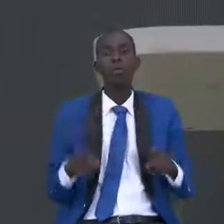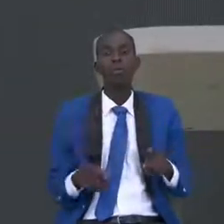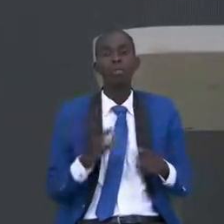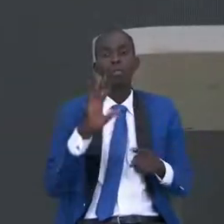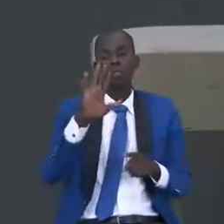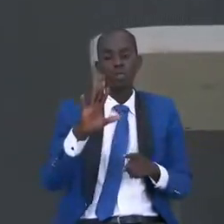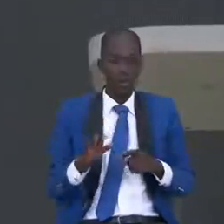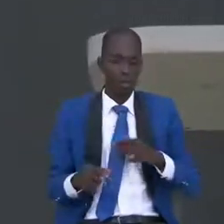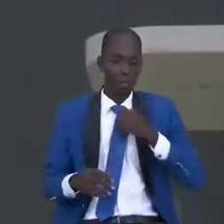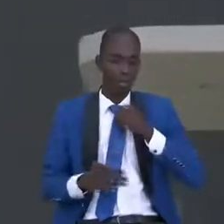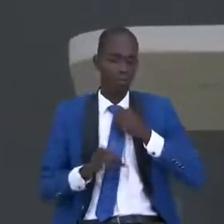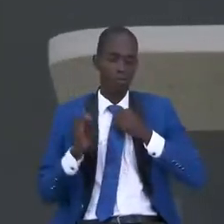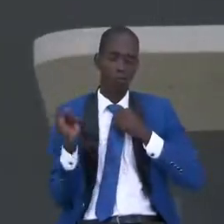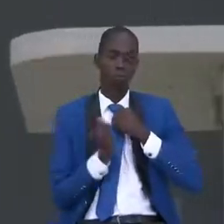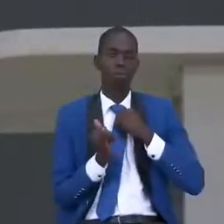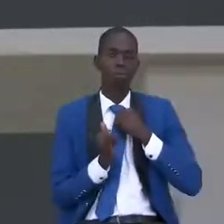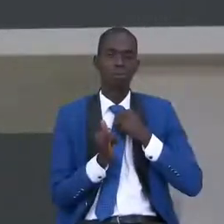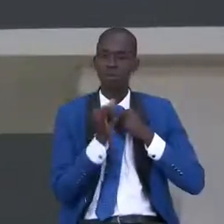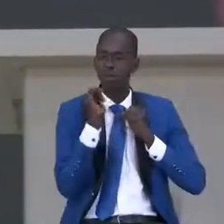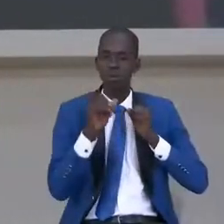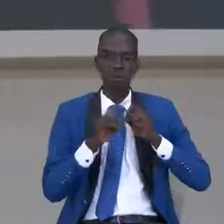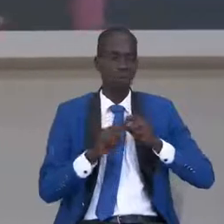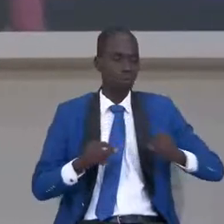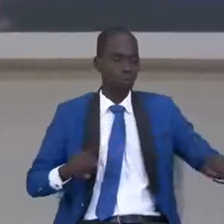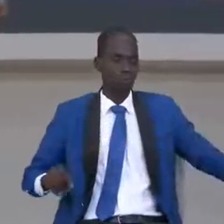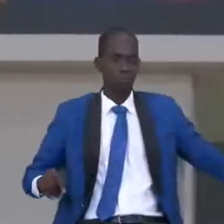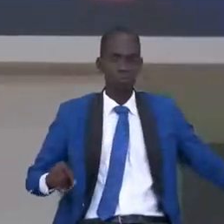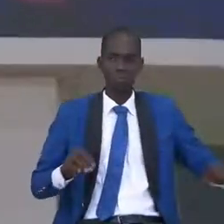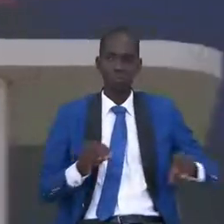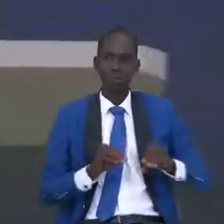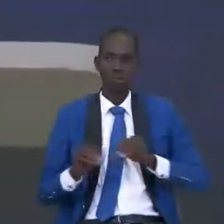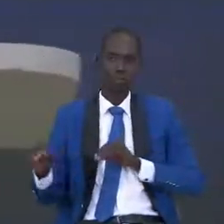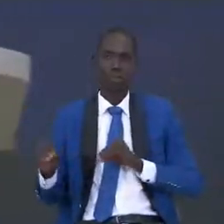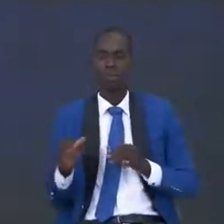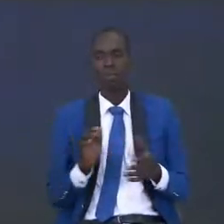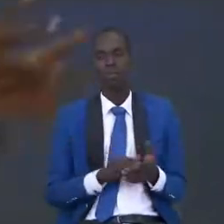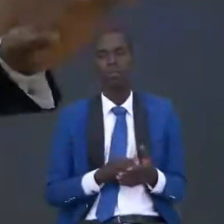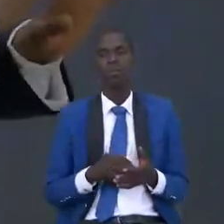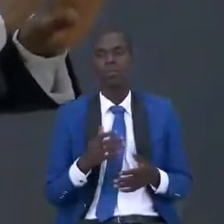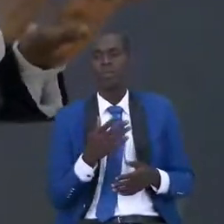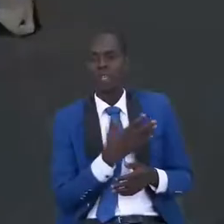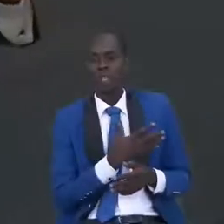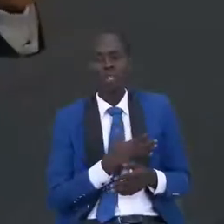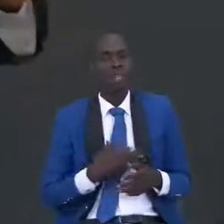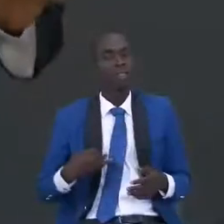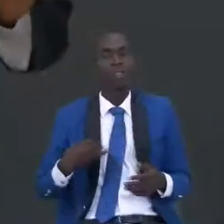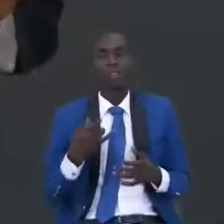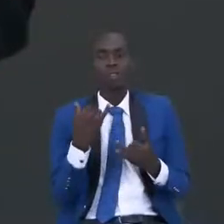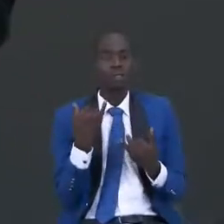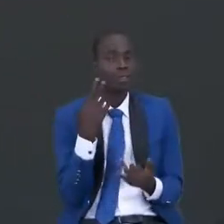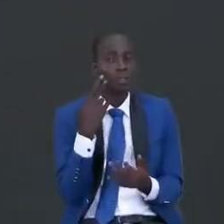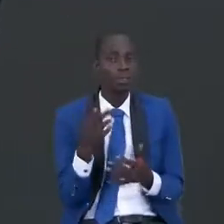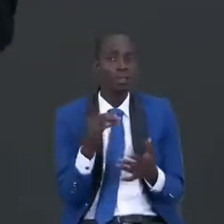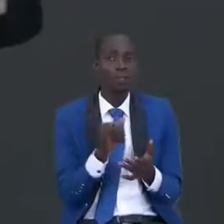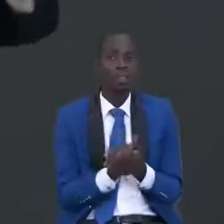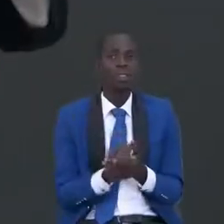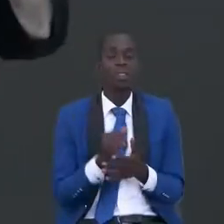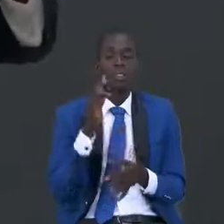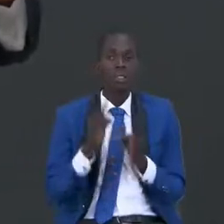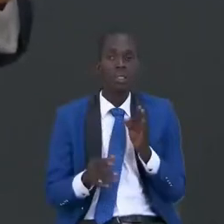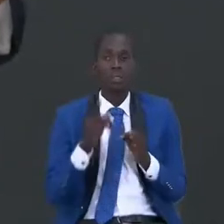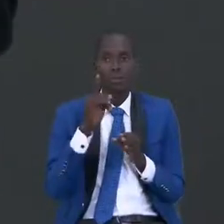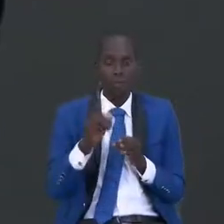Alors, si cette incrédulité est déjà dedans, je n'avais jamais prêté attention. Je vais affamer l'incrédulité